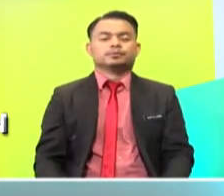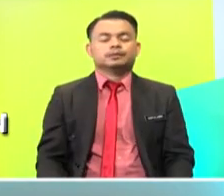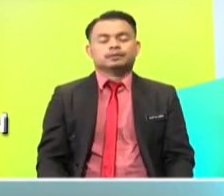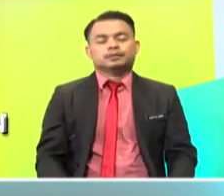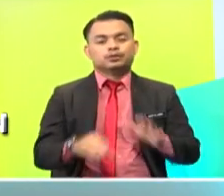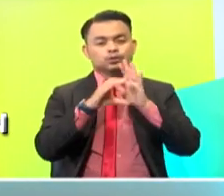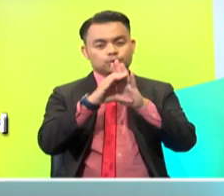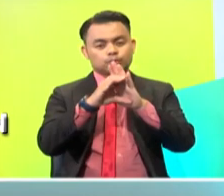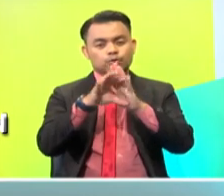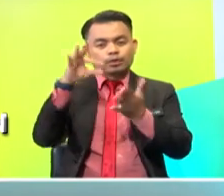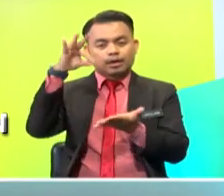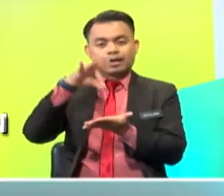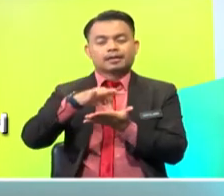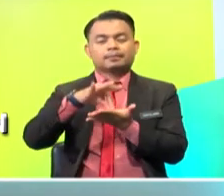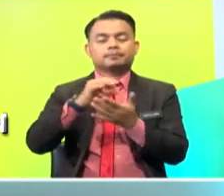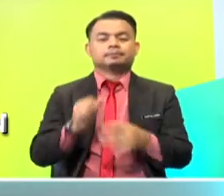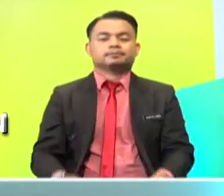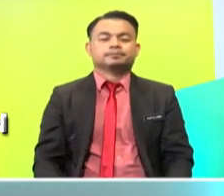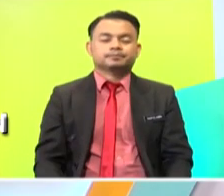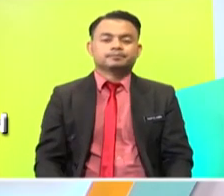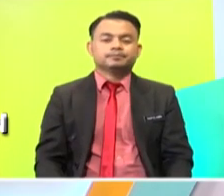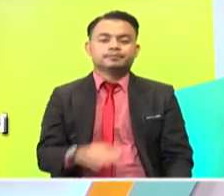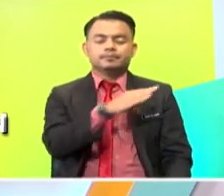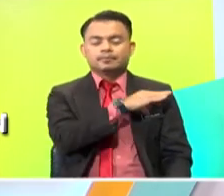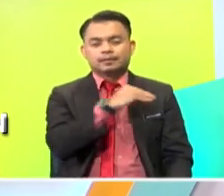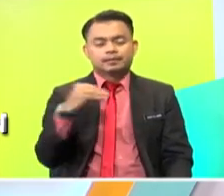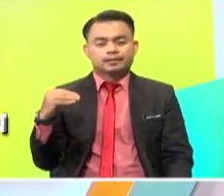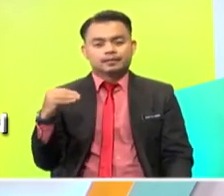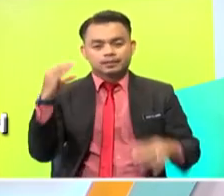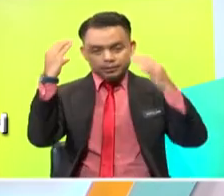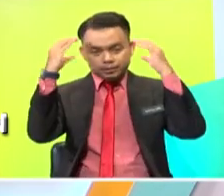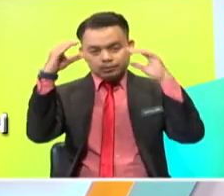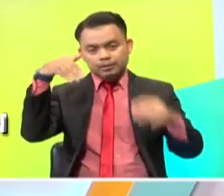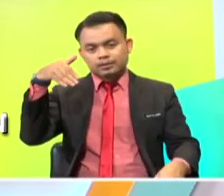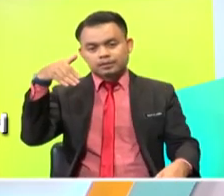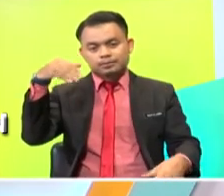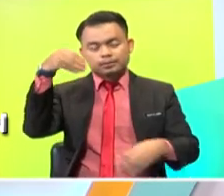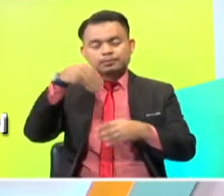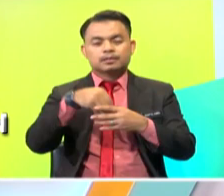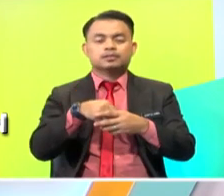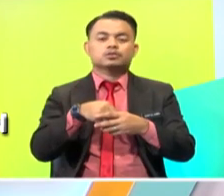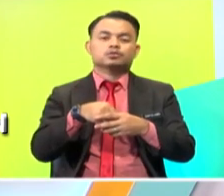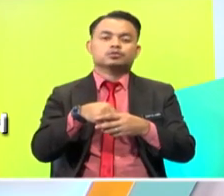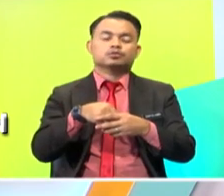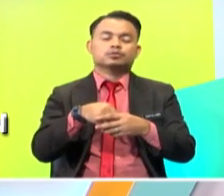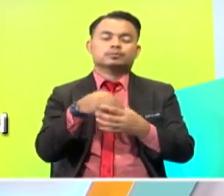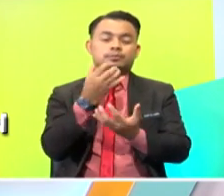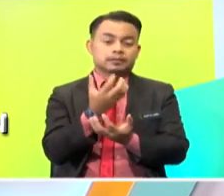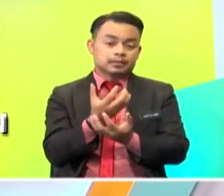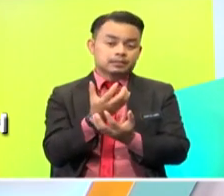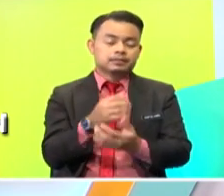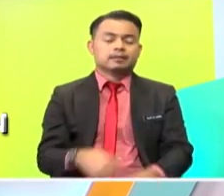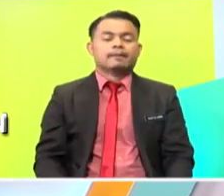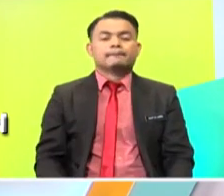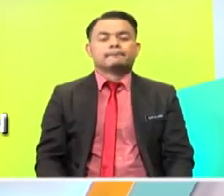ayam ayam ah dan sego sebelum kita letakkan di dalam bekas perlu di tosca mint Yuk kita perlu cuci